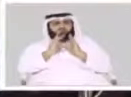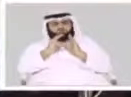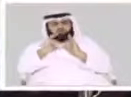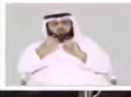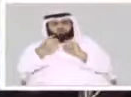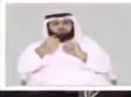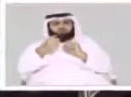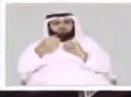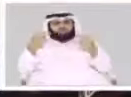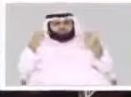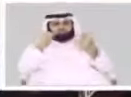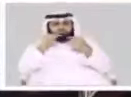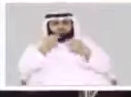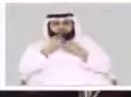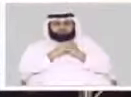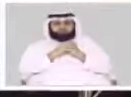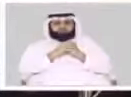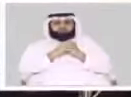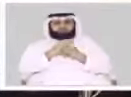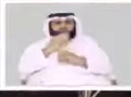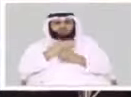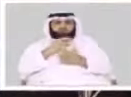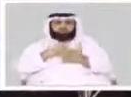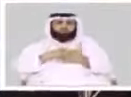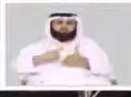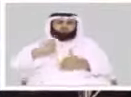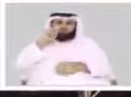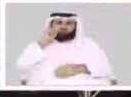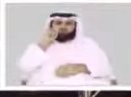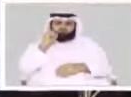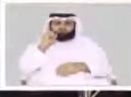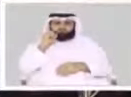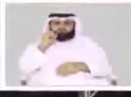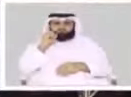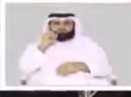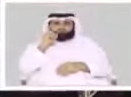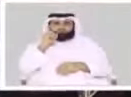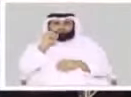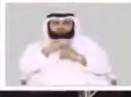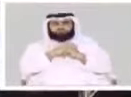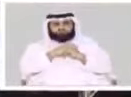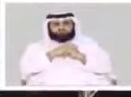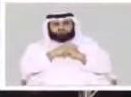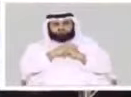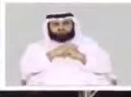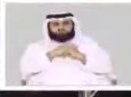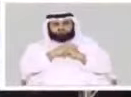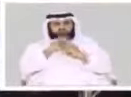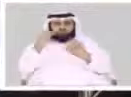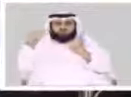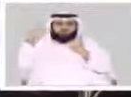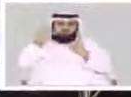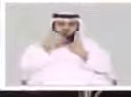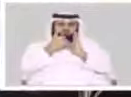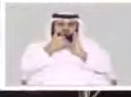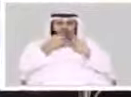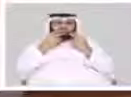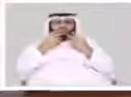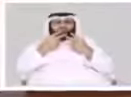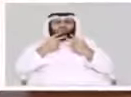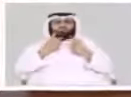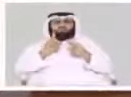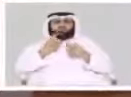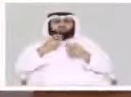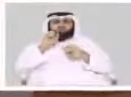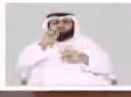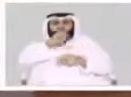اعتدائه لأجل أنه يخاف الله عز وجل، فكان هذا القتل وهو أول ذنب